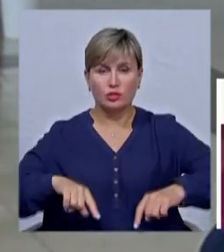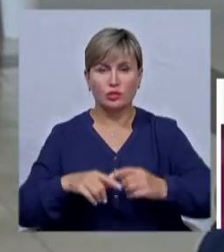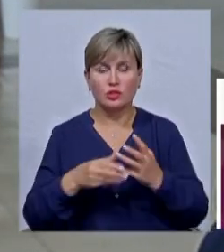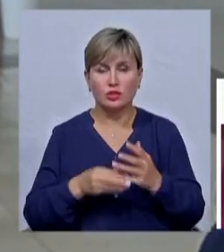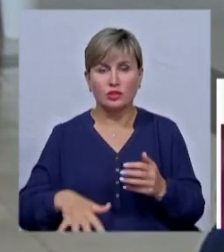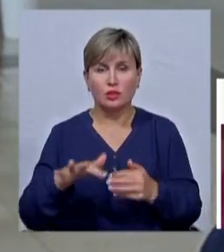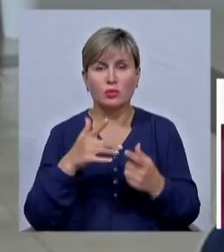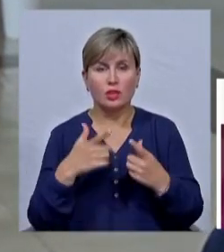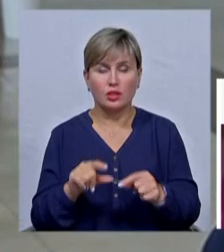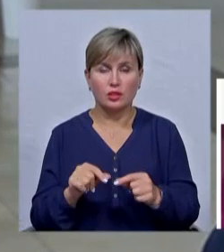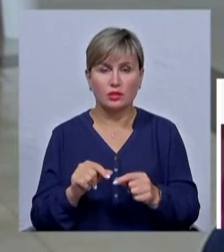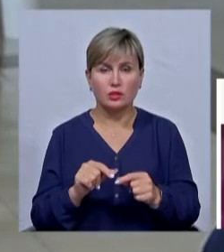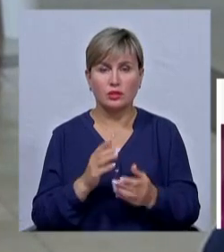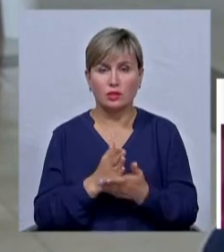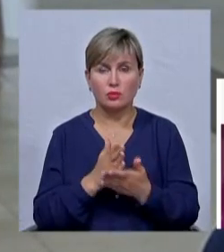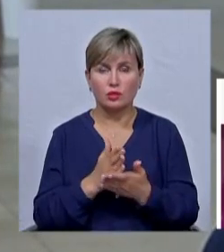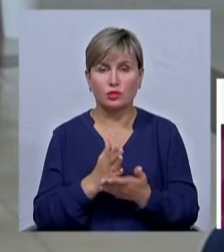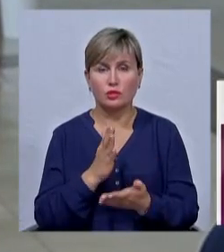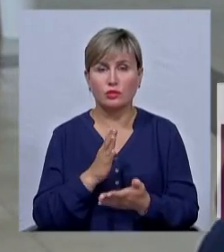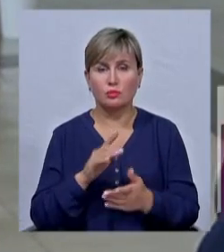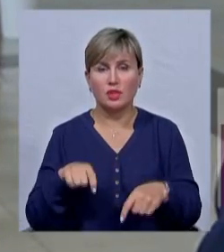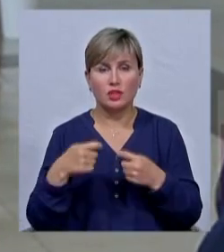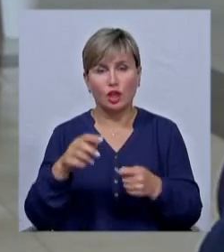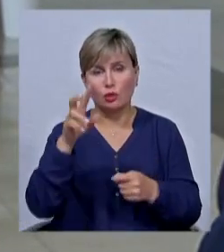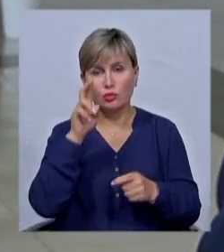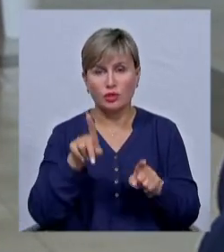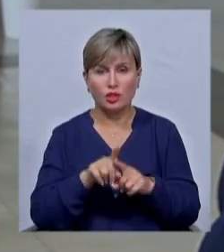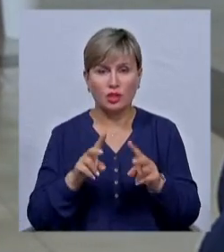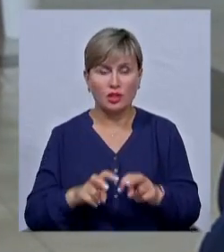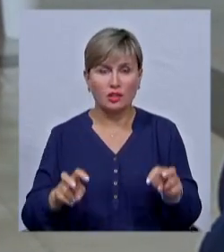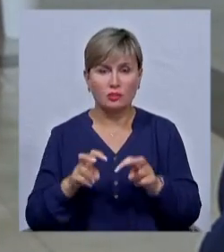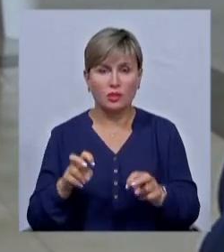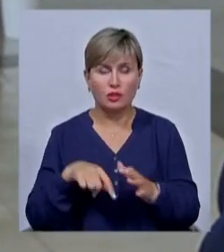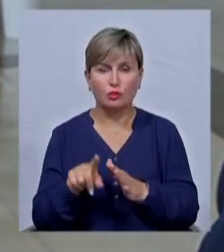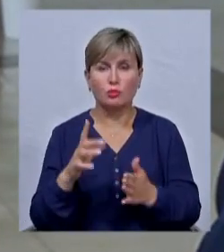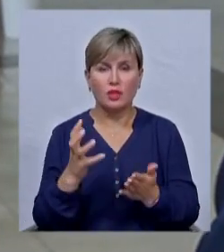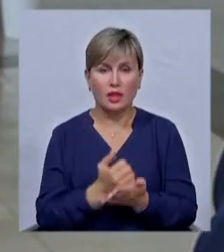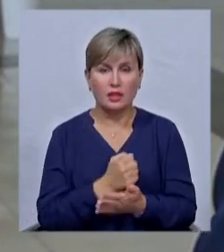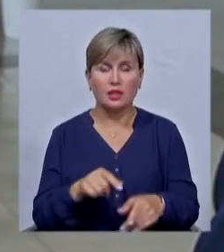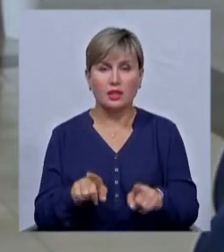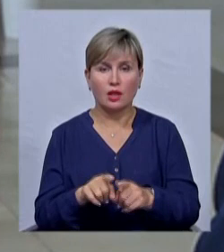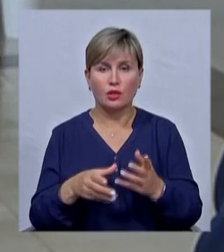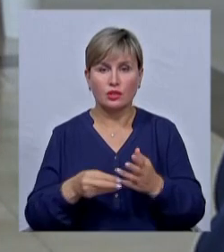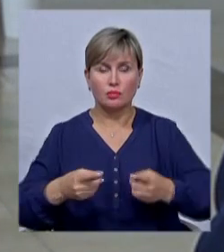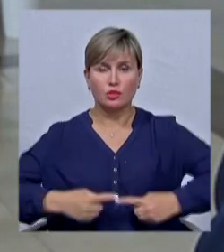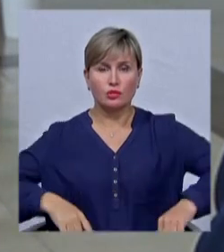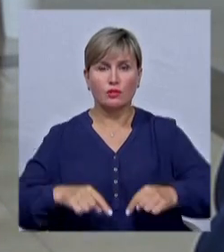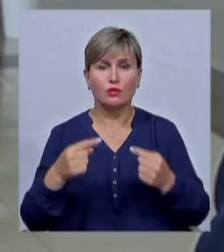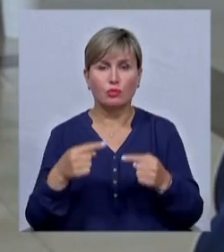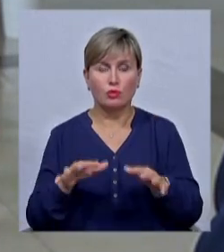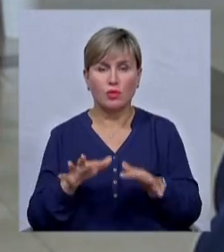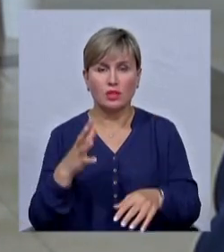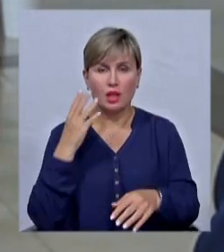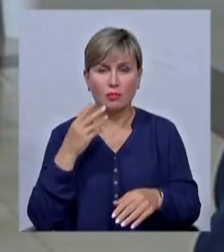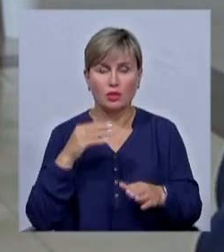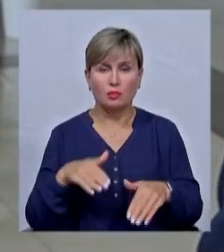где они расположены передать государству также сейчас рассматриваются варианты чтобы найти подобный земельный участок в другом месте алматы